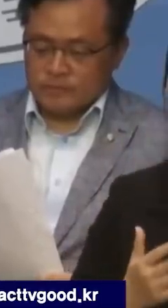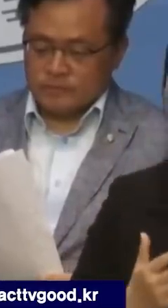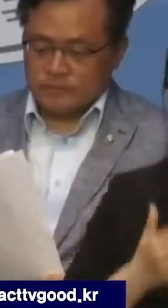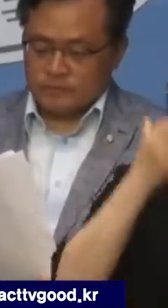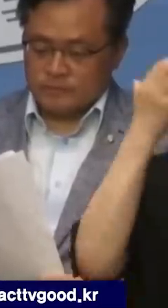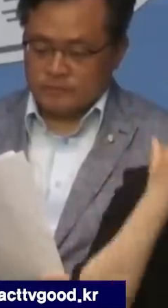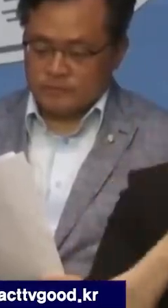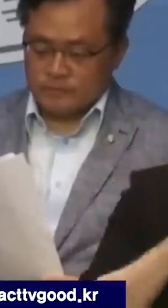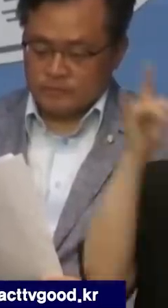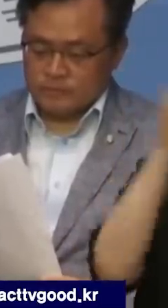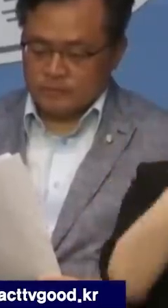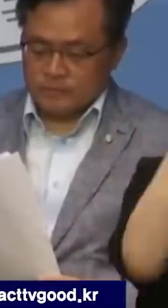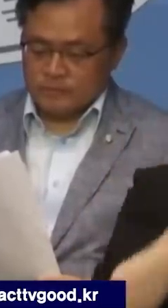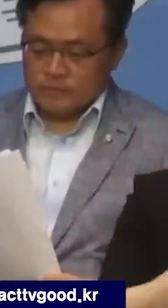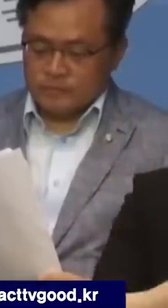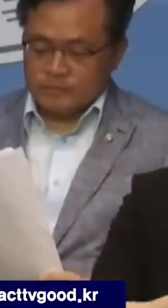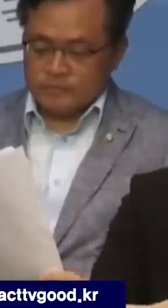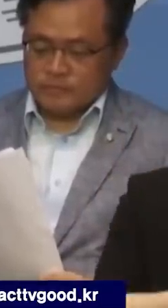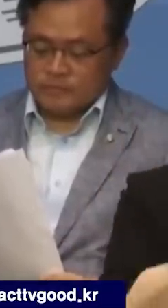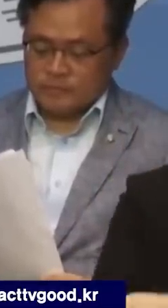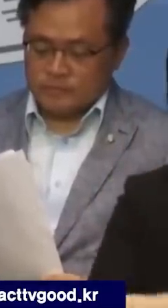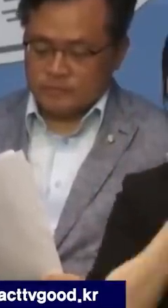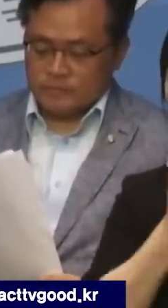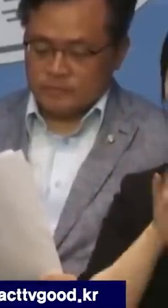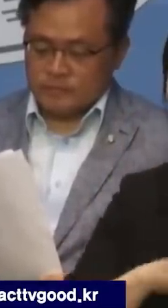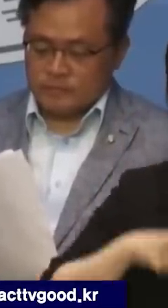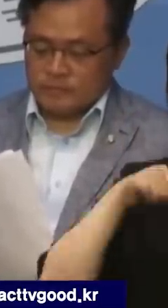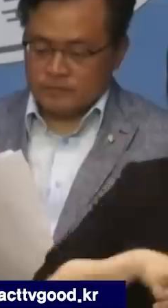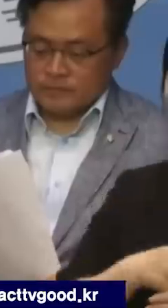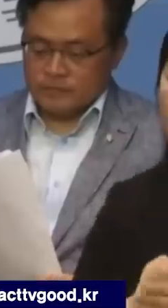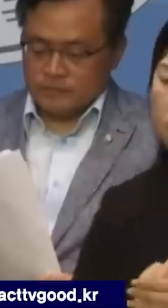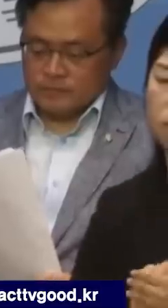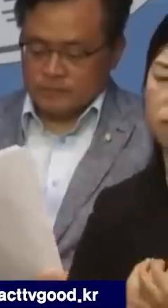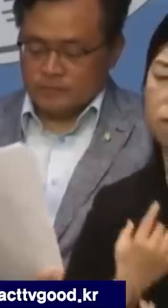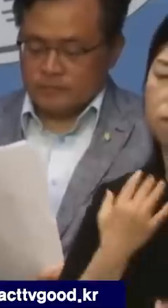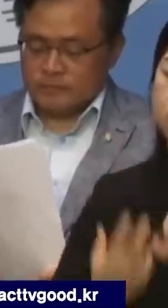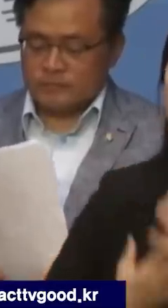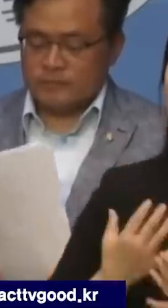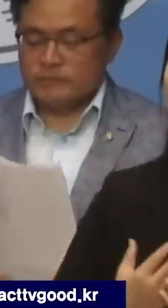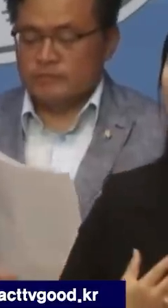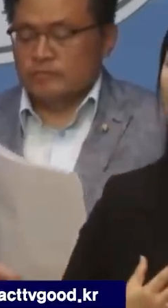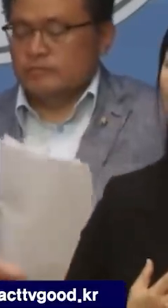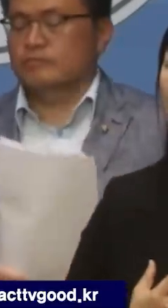참고 견디지만 속에서 올라오는 우라통은 이거 못 참습니다.